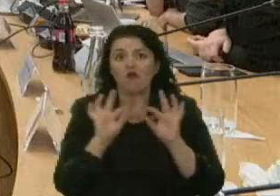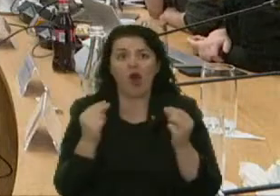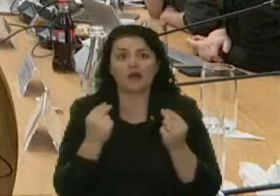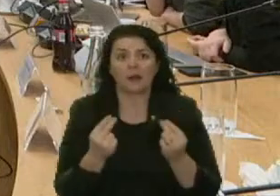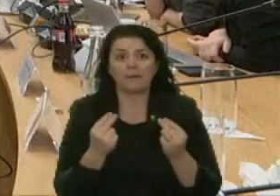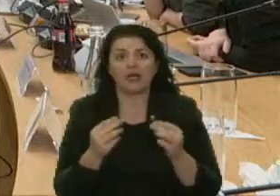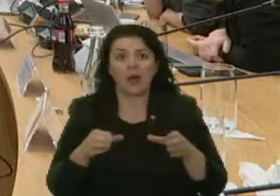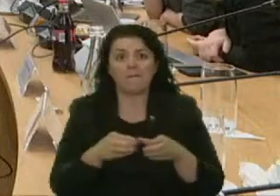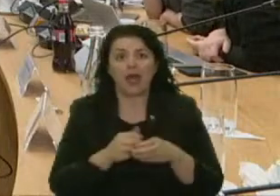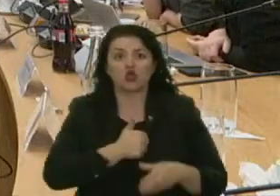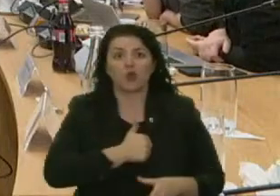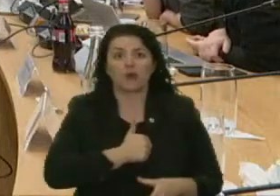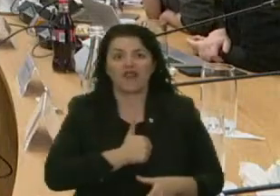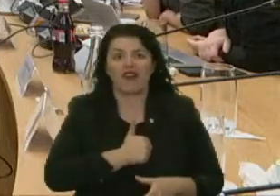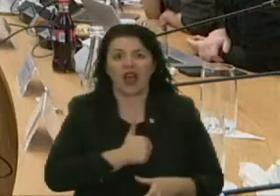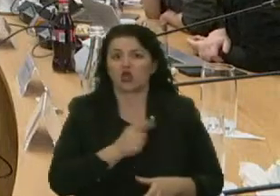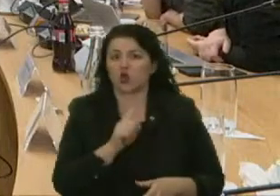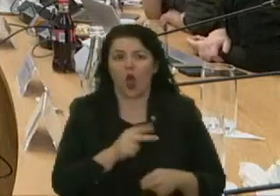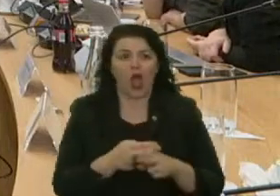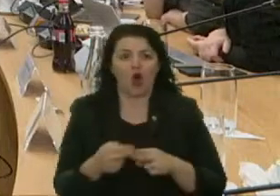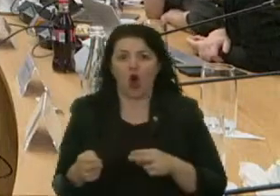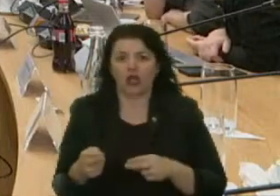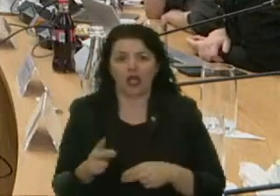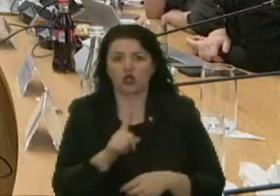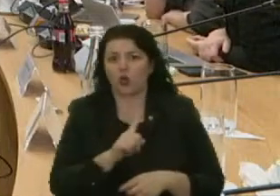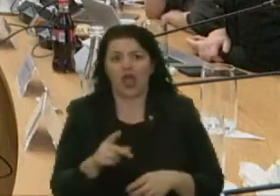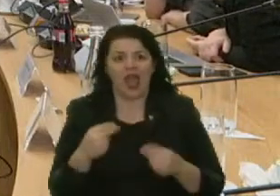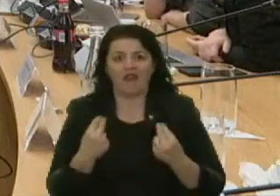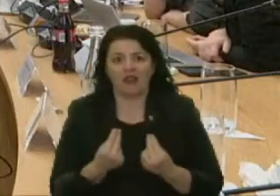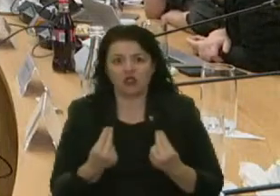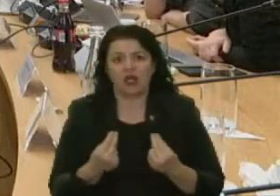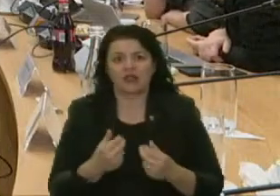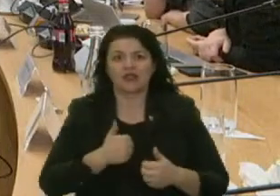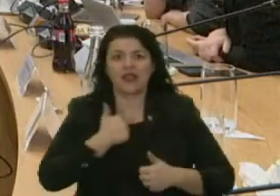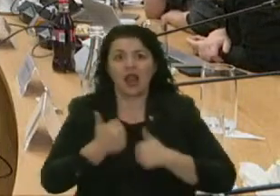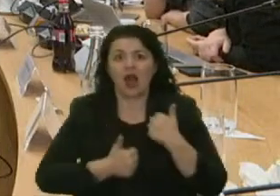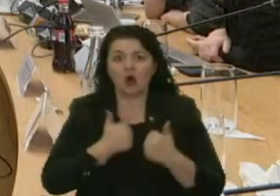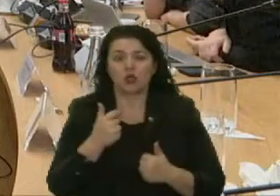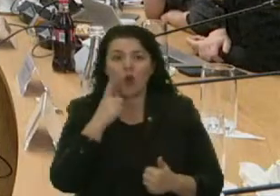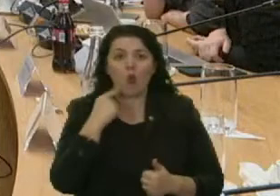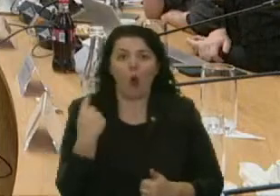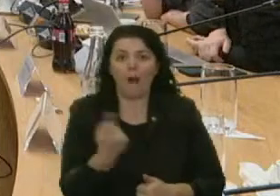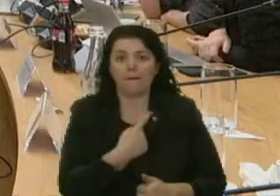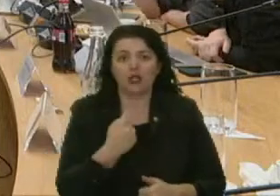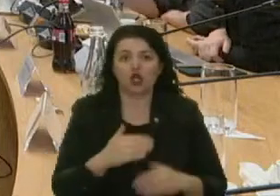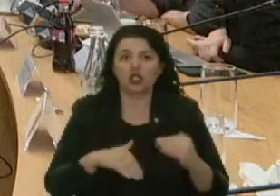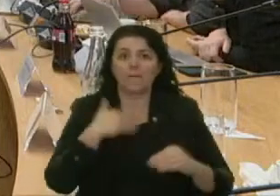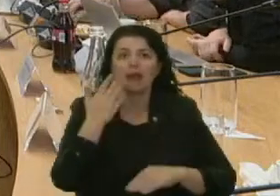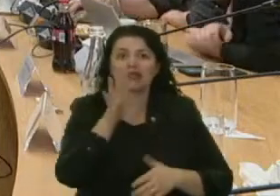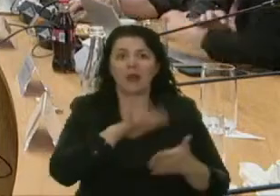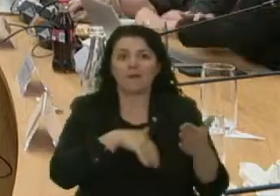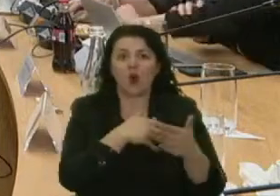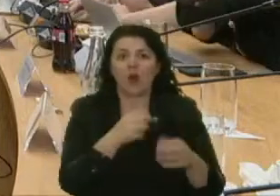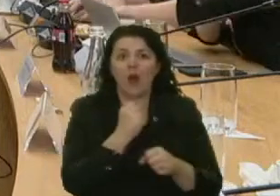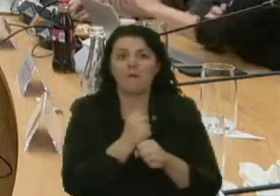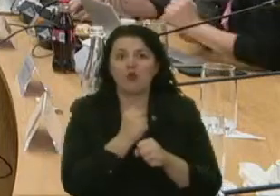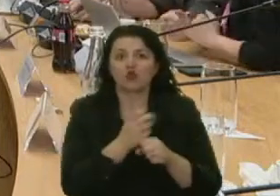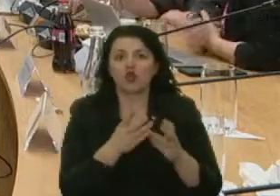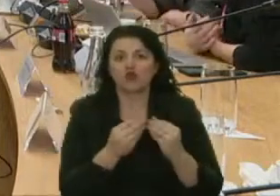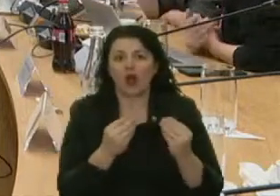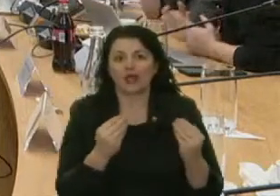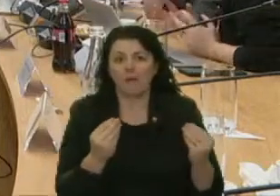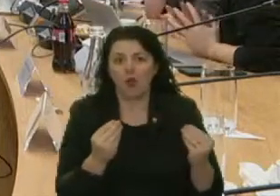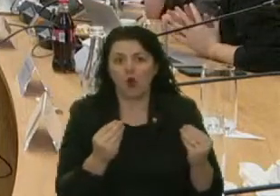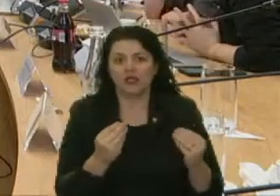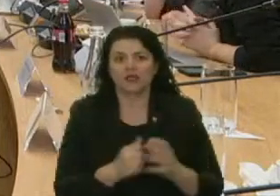mediul privat că nu e nu e corect și nu e nici eficient să ne lăudăm cu faptul că oamenii noștri stau peste program și muncesc foarte mult